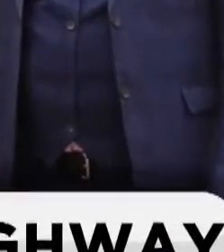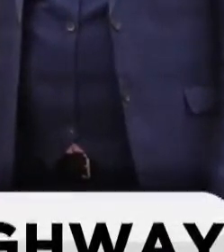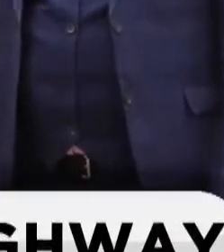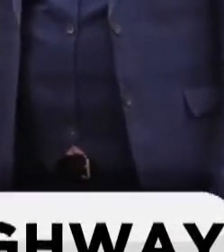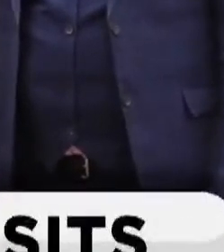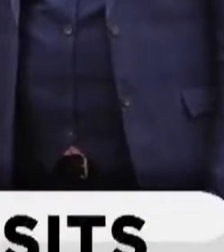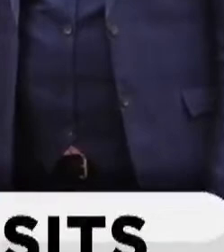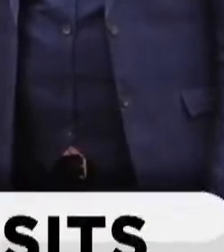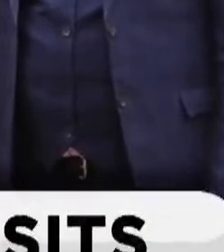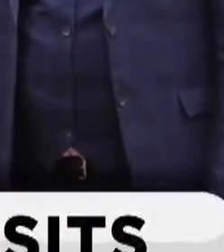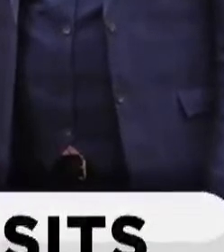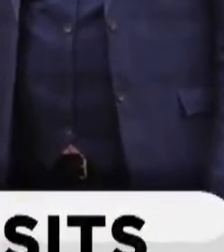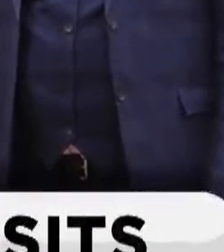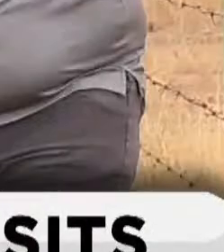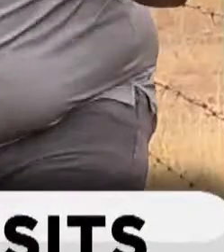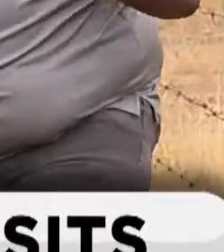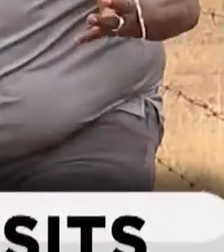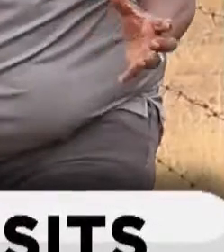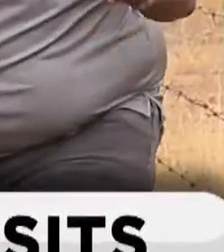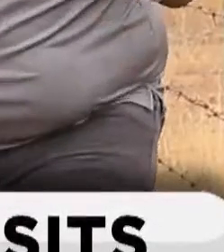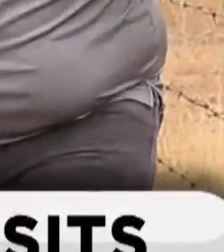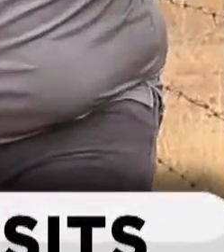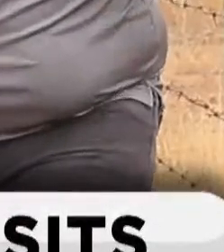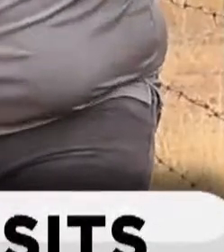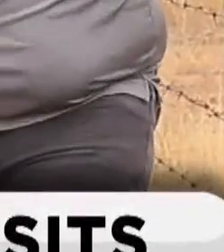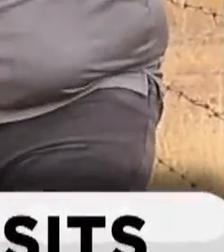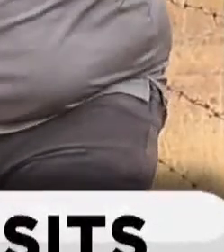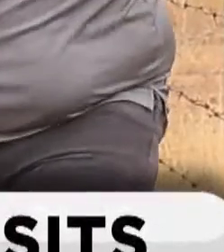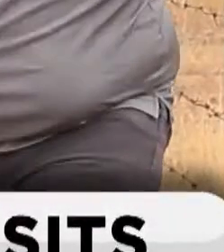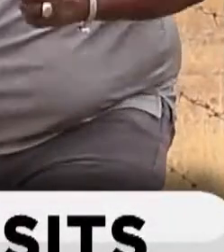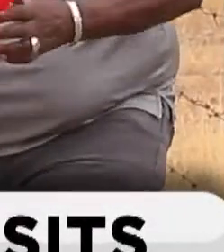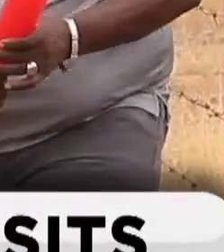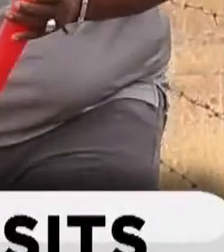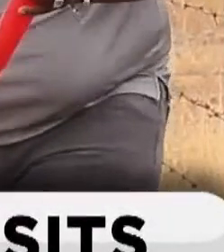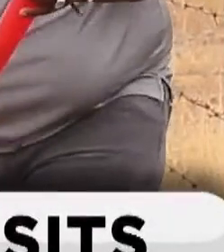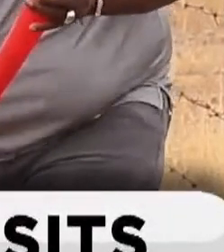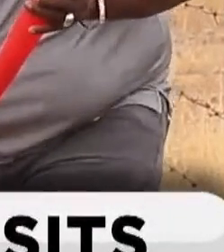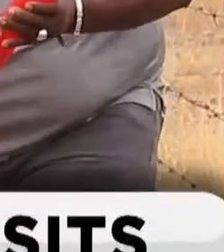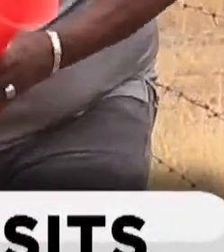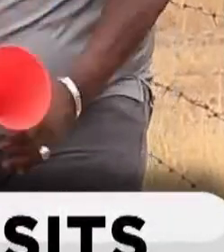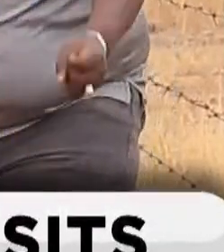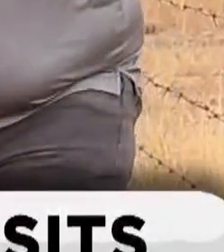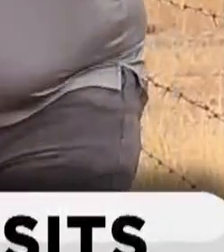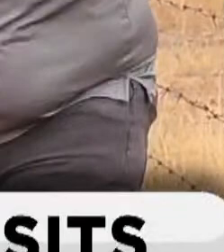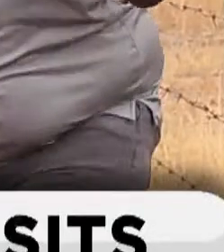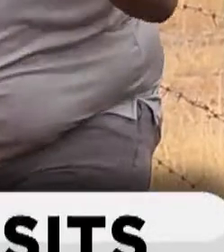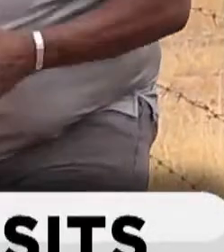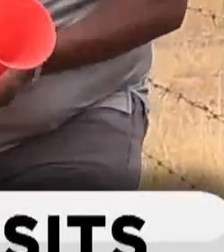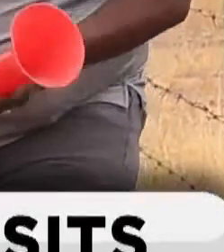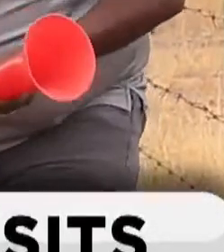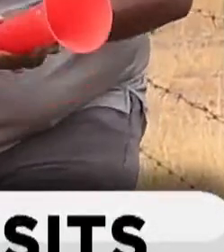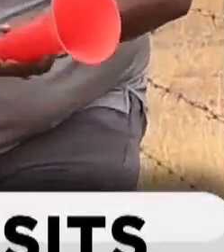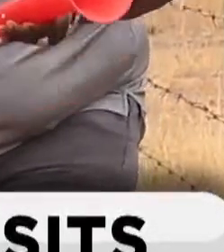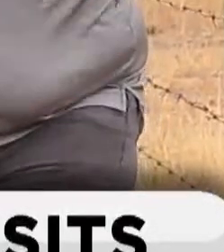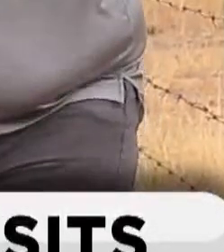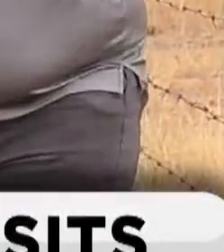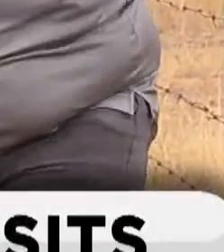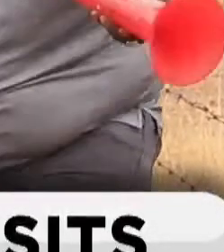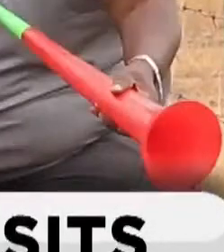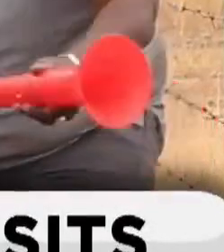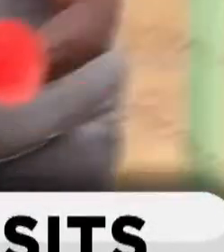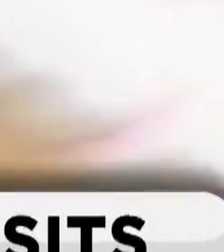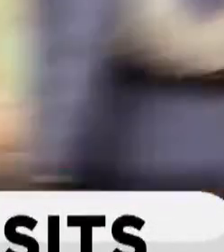ria 95 peke yake kuria wabuka buroti na 50,000 only ndoiga 50 ukajia